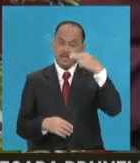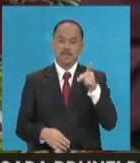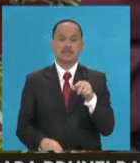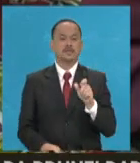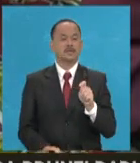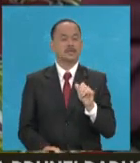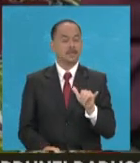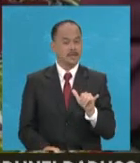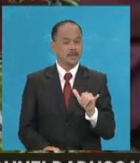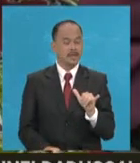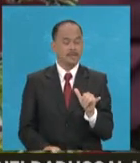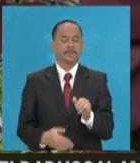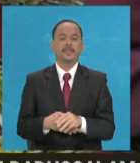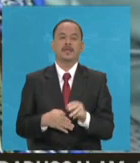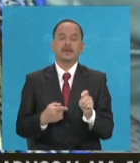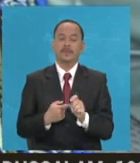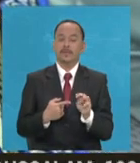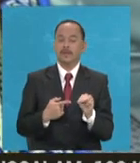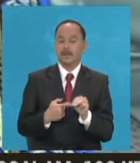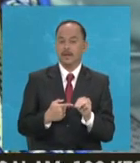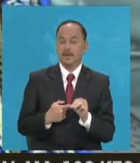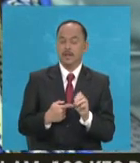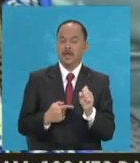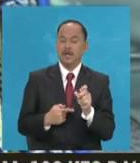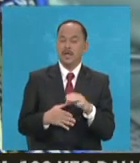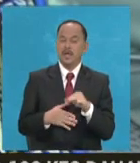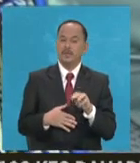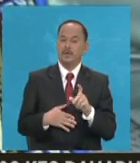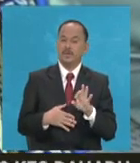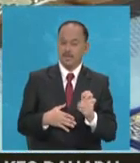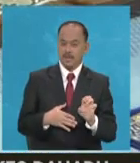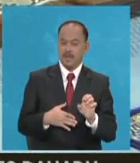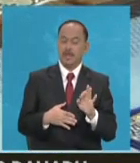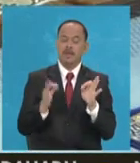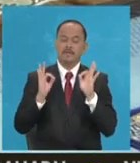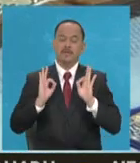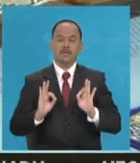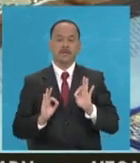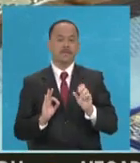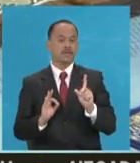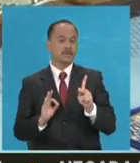binti Pangeran Datuk Paduka Haji Sani timbalan Menteri Keuangan dan ekonomi fiskal